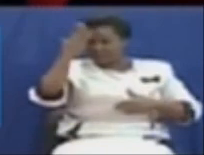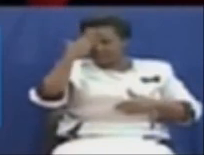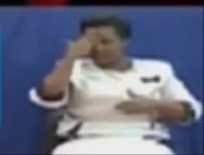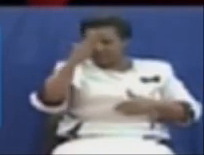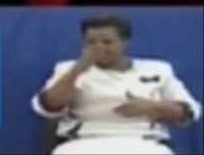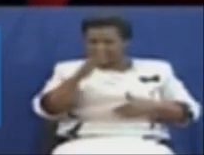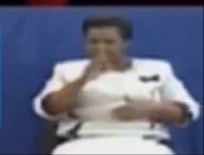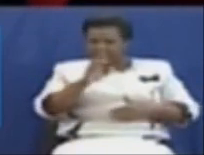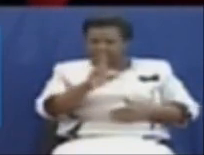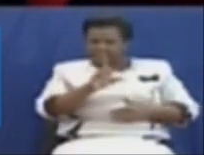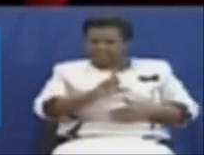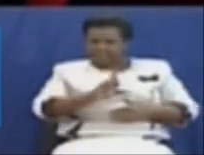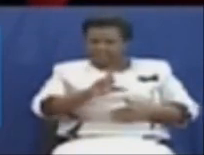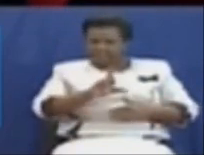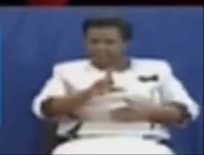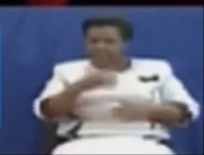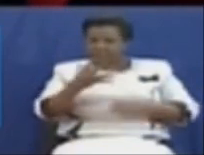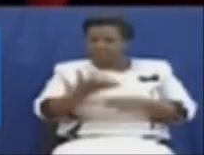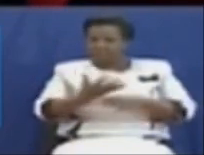hai.